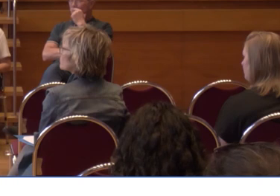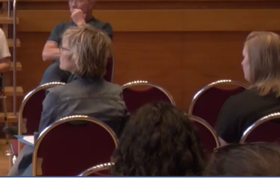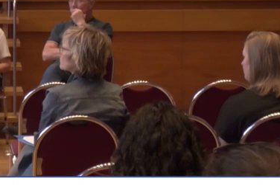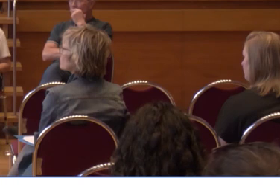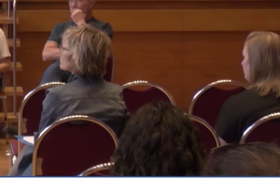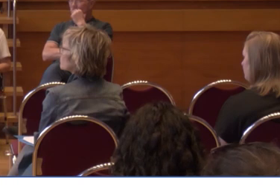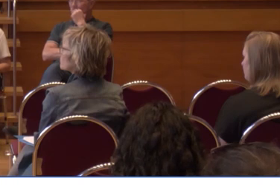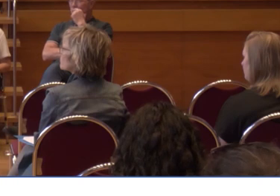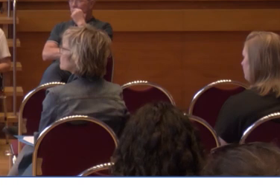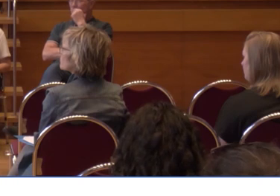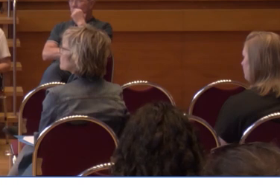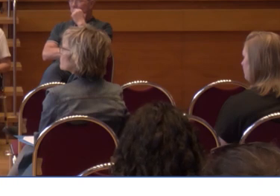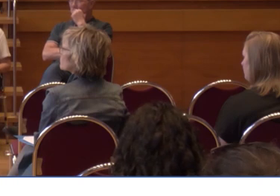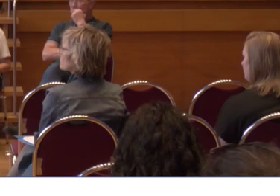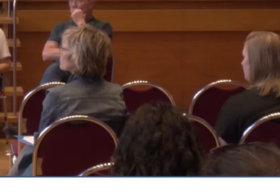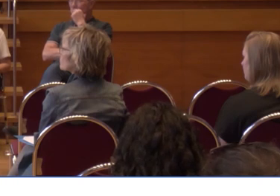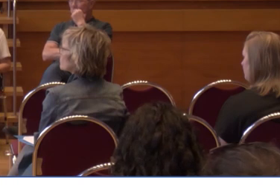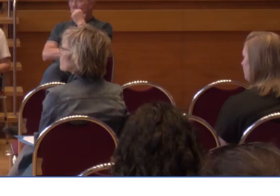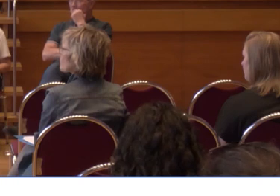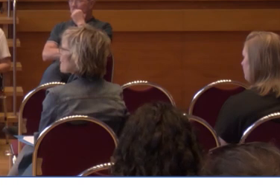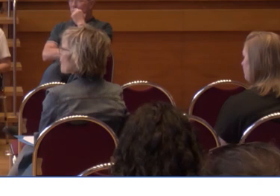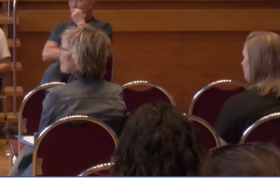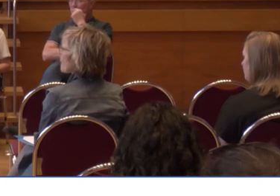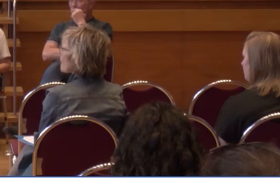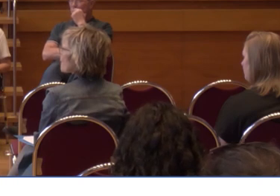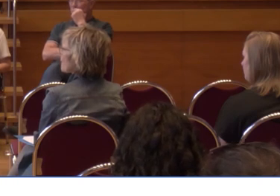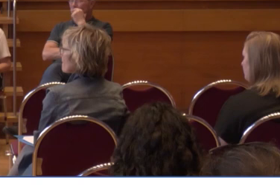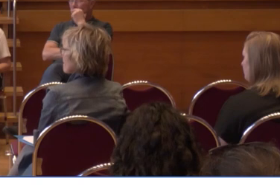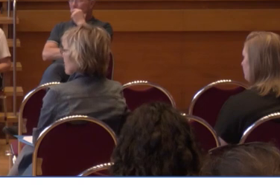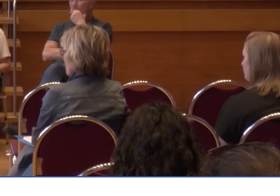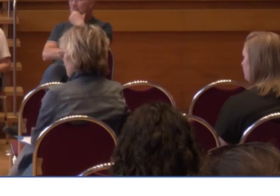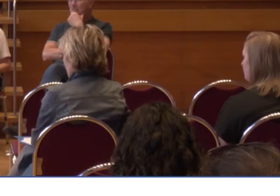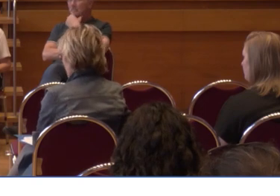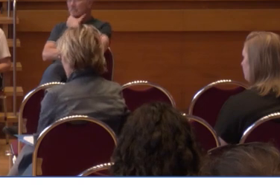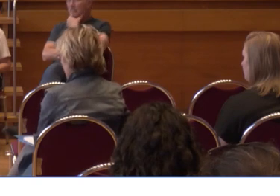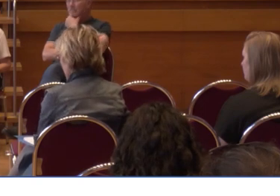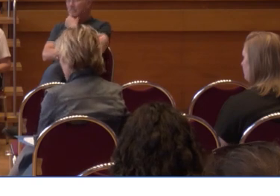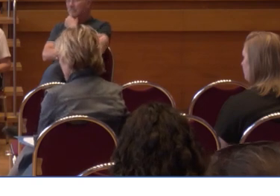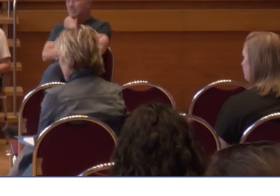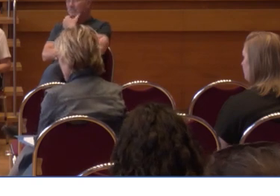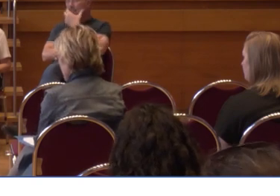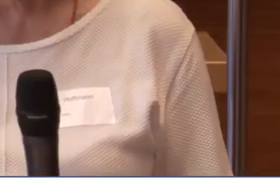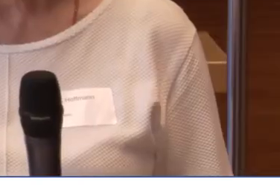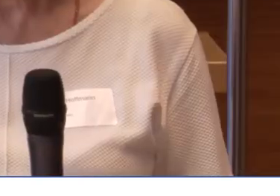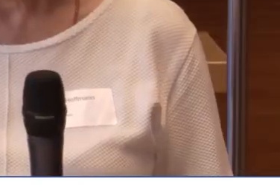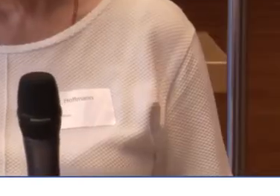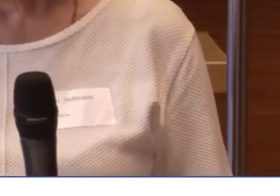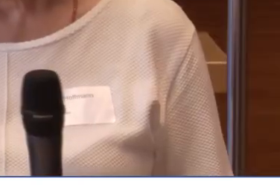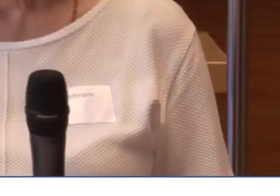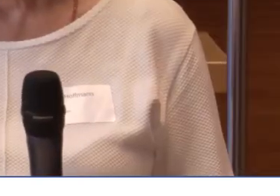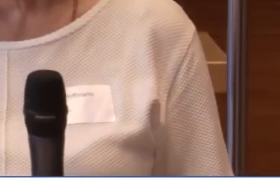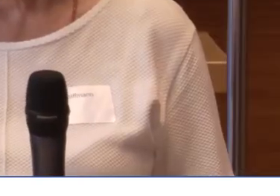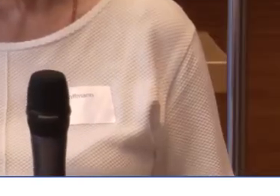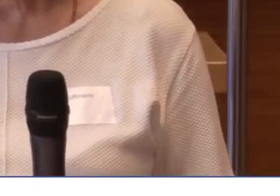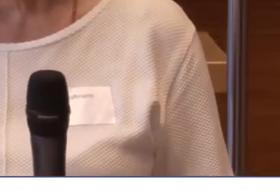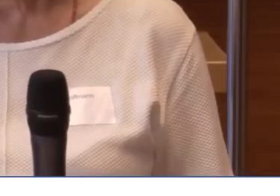besprochen und es wurde mündlich zugesagt dass die Hilfe april gelten kann fifty fifty wurde sogar gesagt seitdem